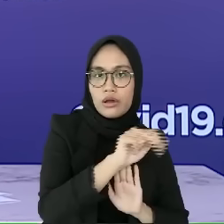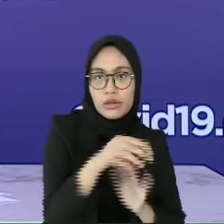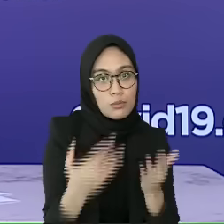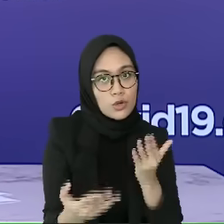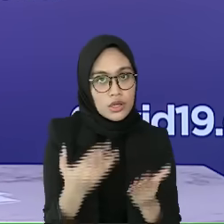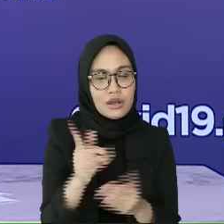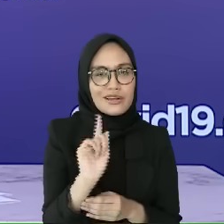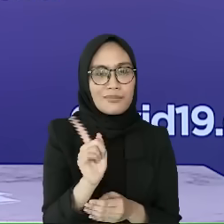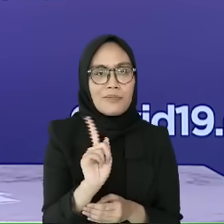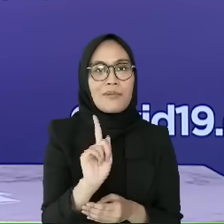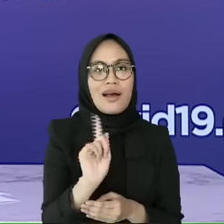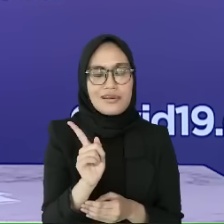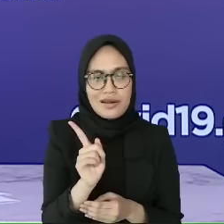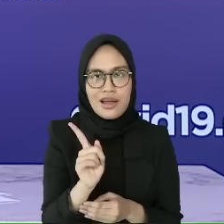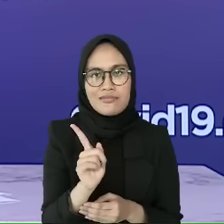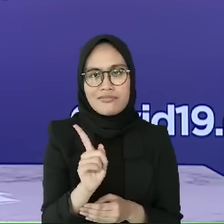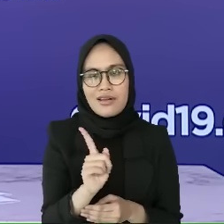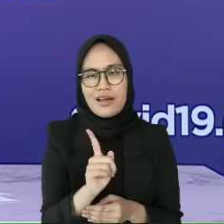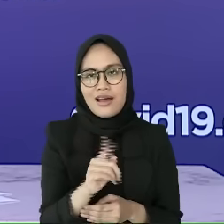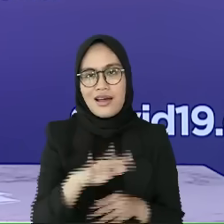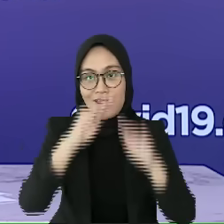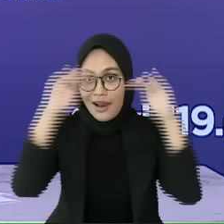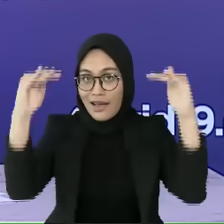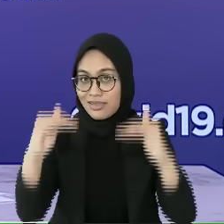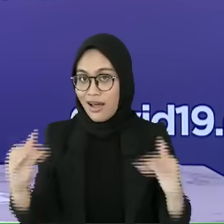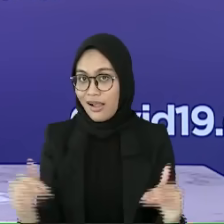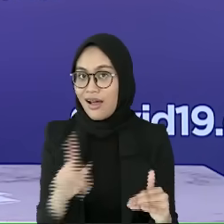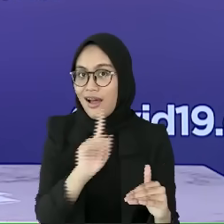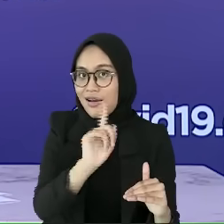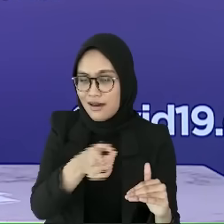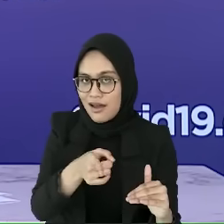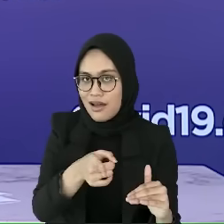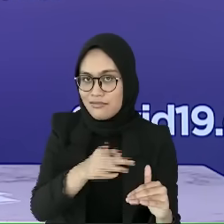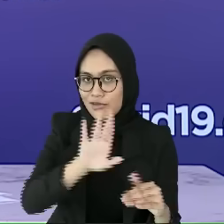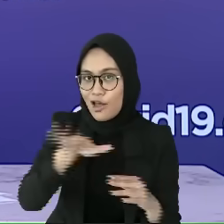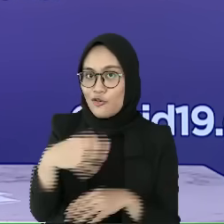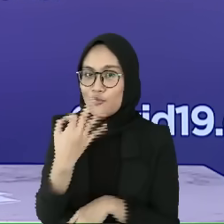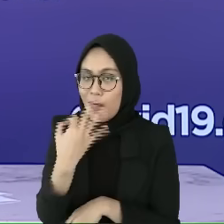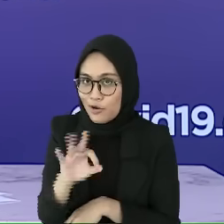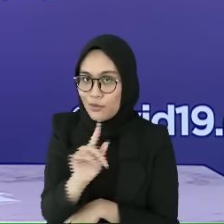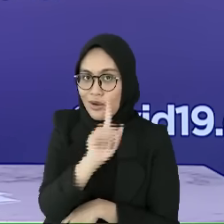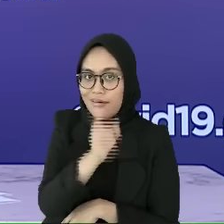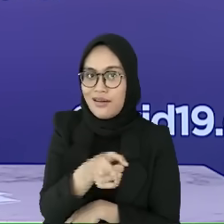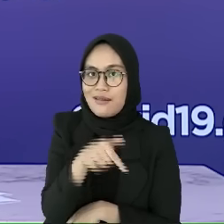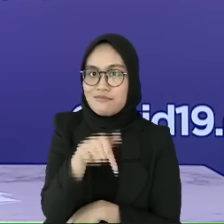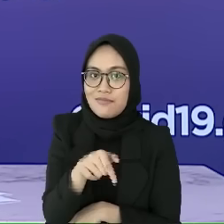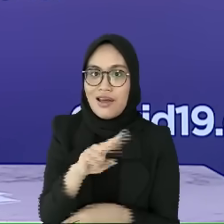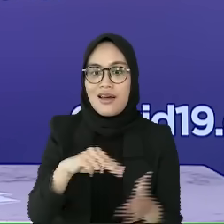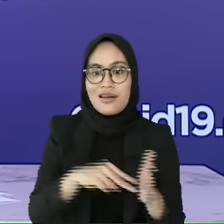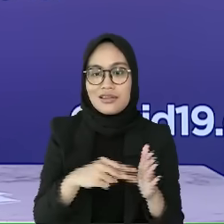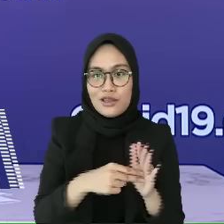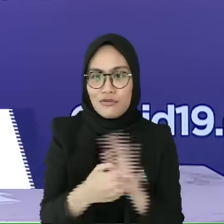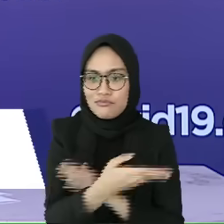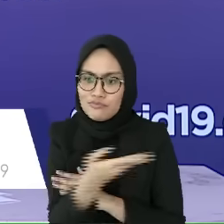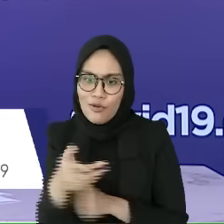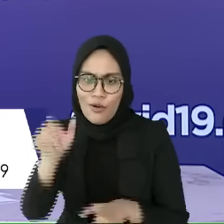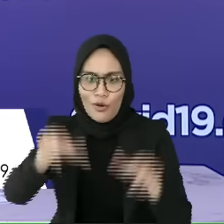Tahun Baru 2022, yang artinya potensi kenaikan kasus semakin